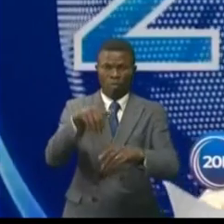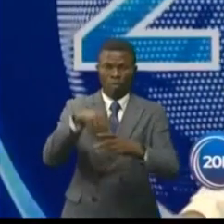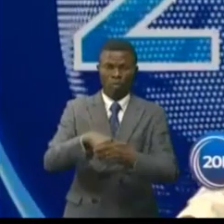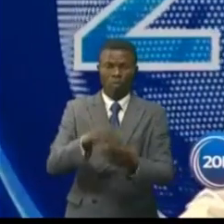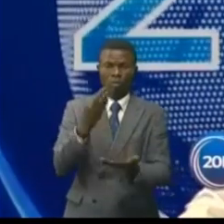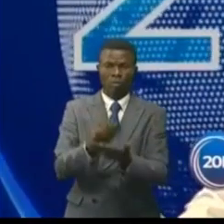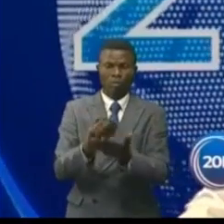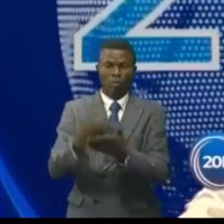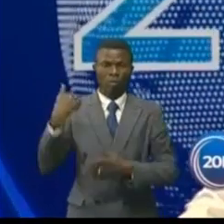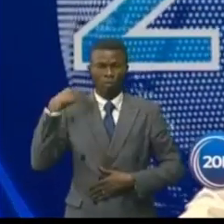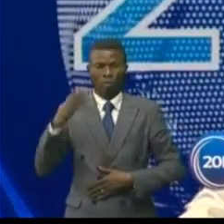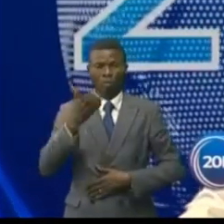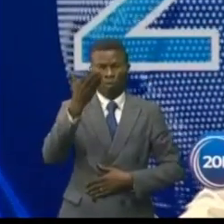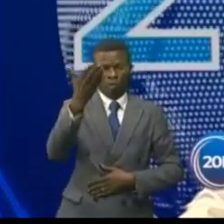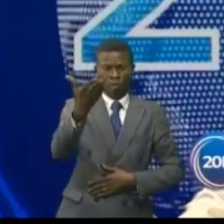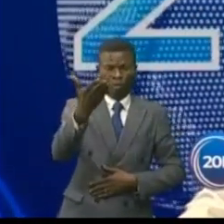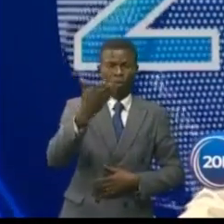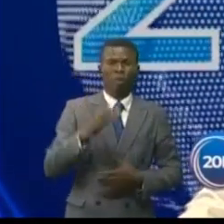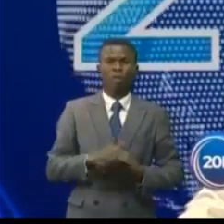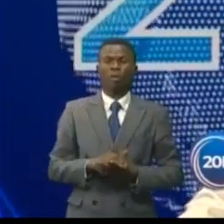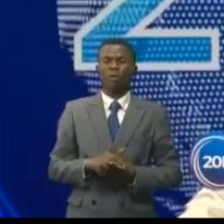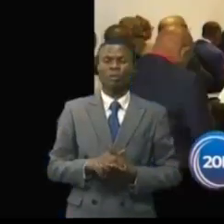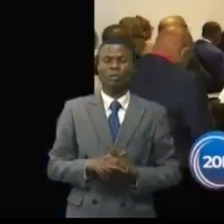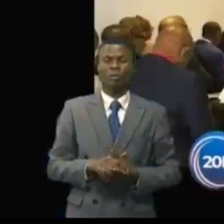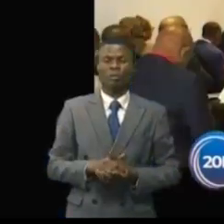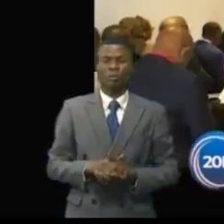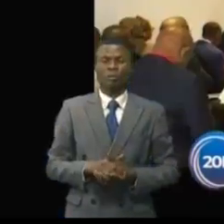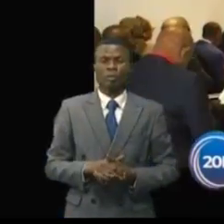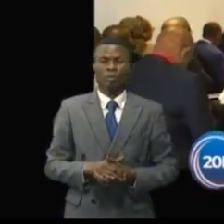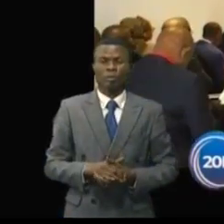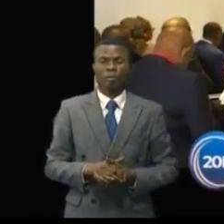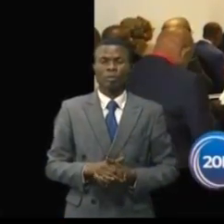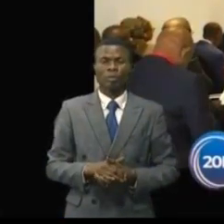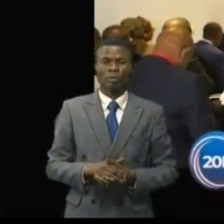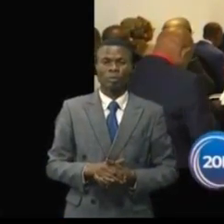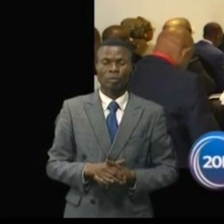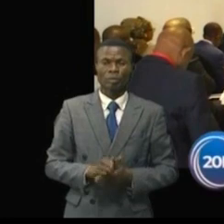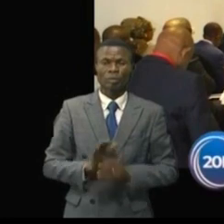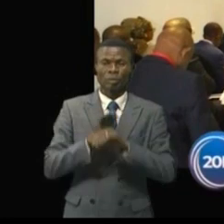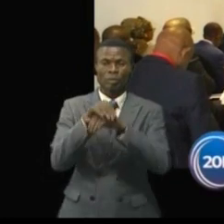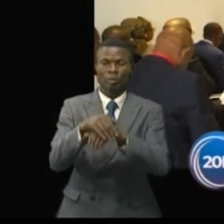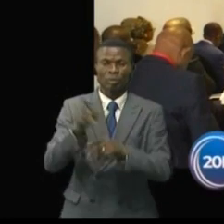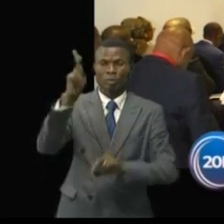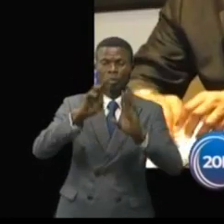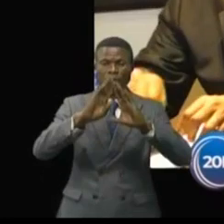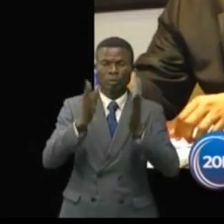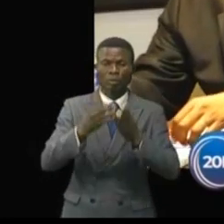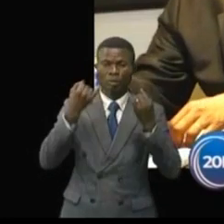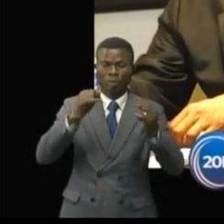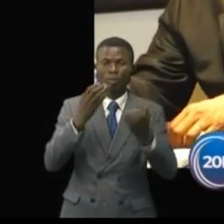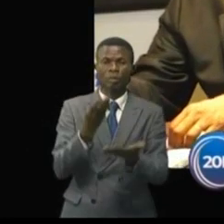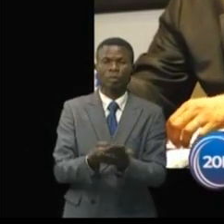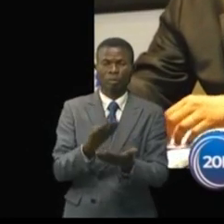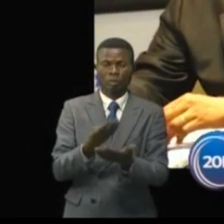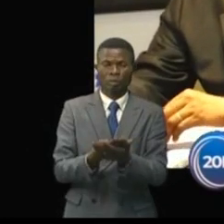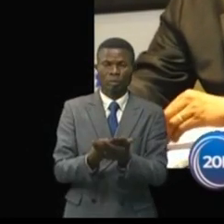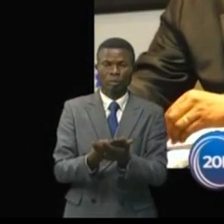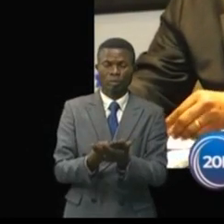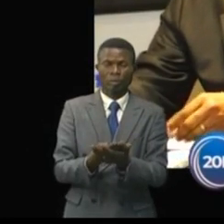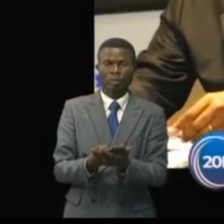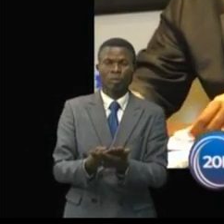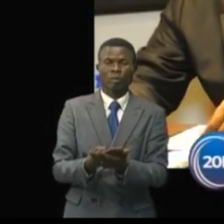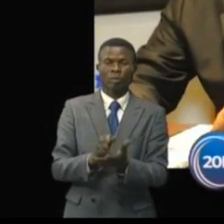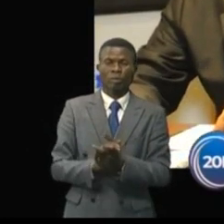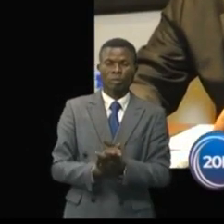finances publiques en RDC. Riki Nzuziloya, Mayawel. L'accès du public aux informations budgétaires du pouvoir central,